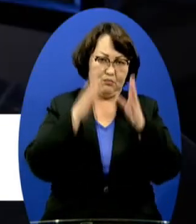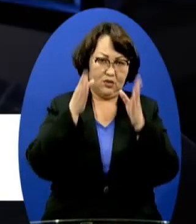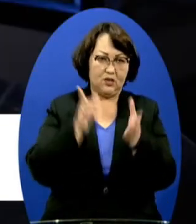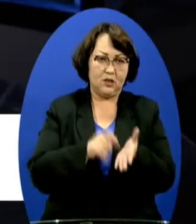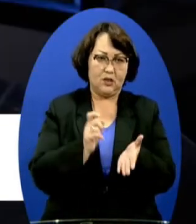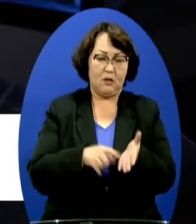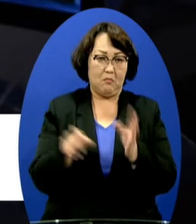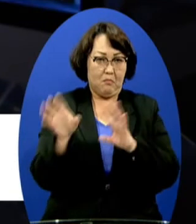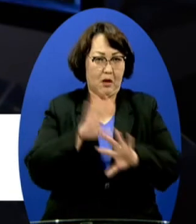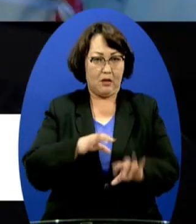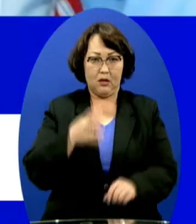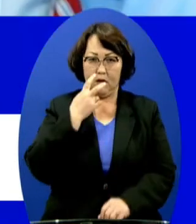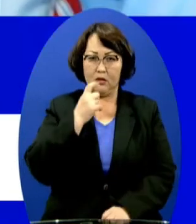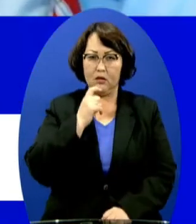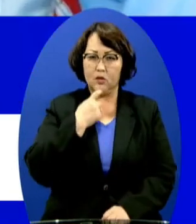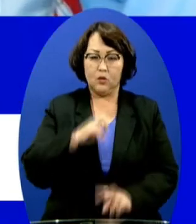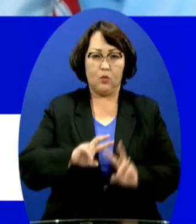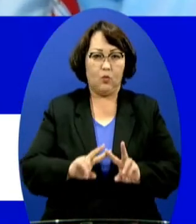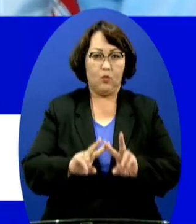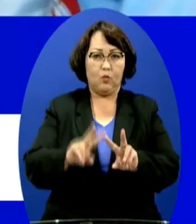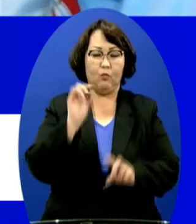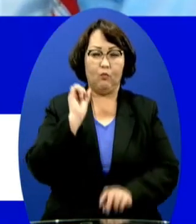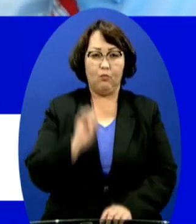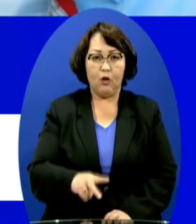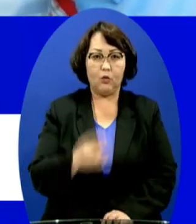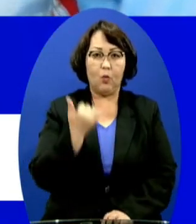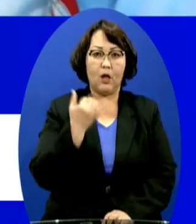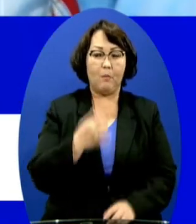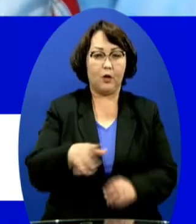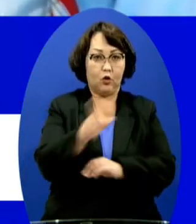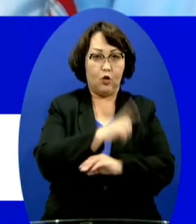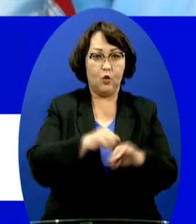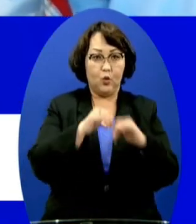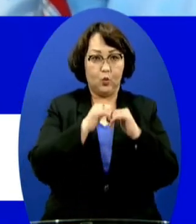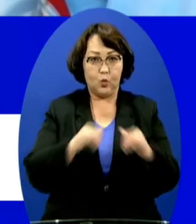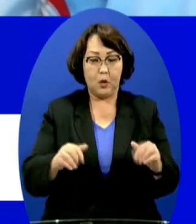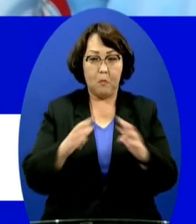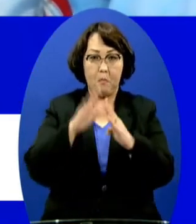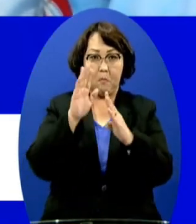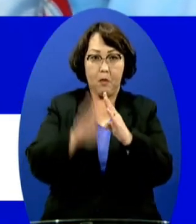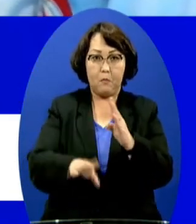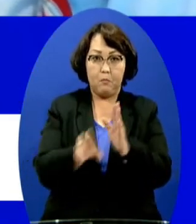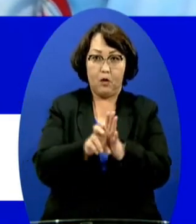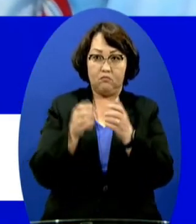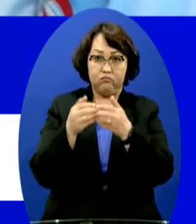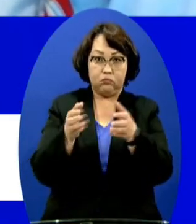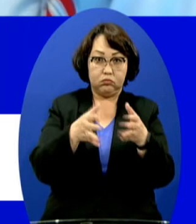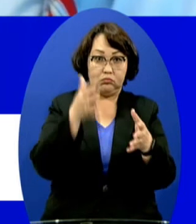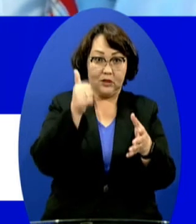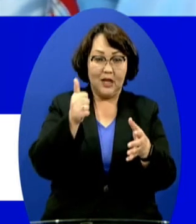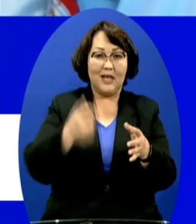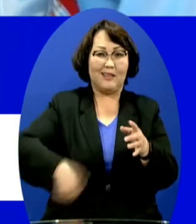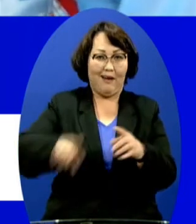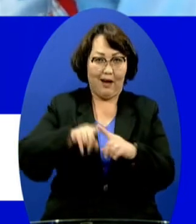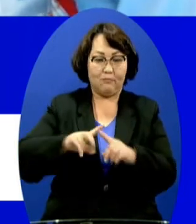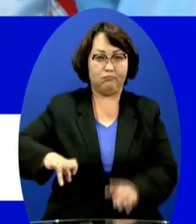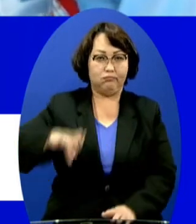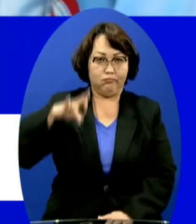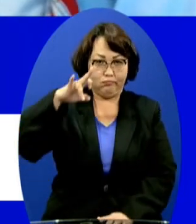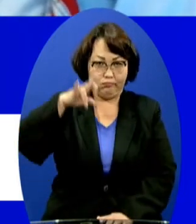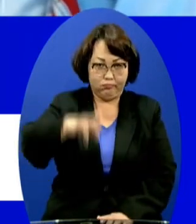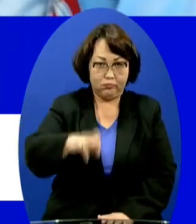энэ байдлаараа үргэлжлээд хэрвээ одоо Улаанбаатар тусгаарлах байрны боломж гараад эхлэх юм бол дараагийн нислэг хийх юм гэдэг.